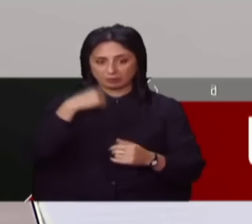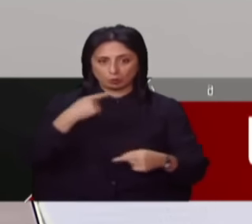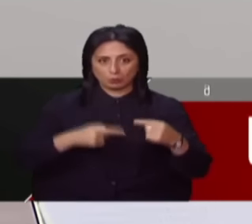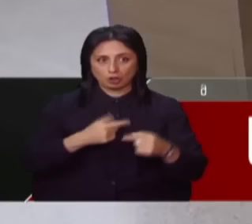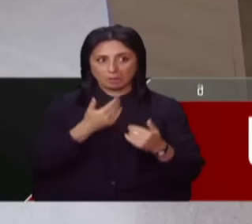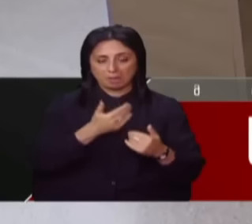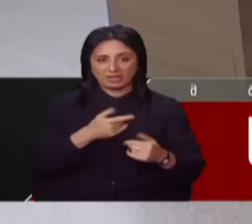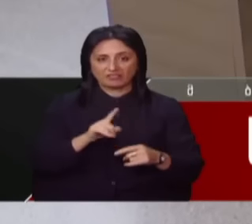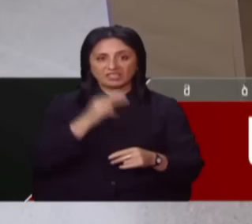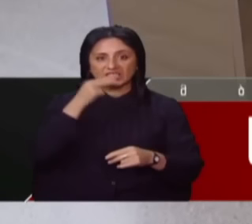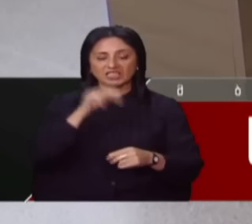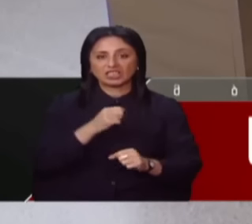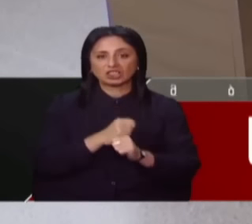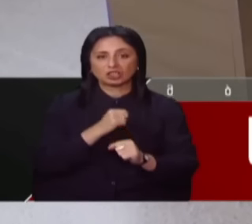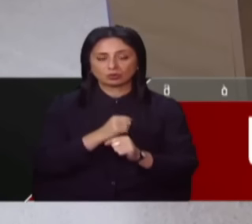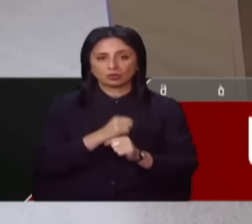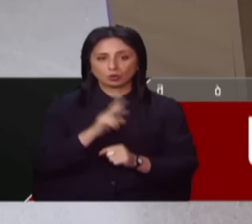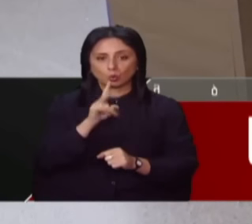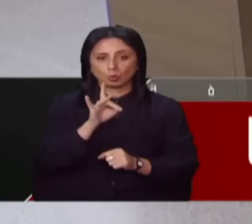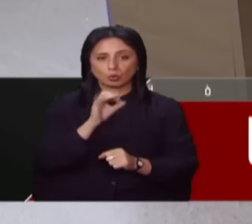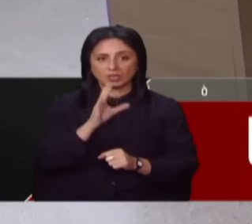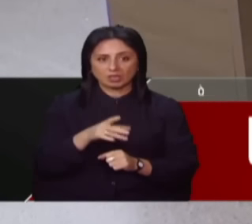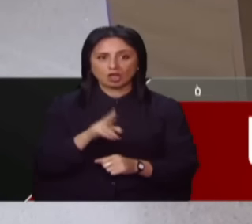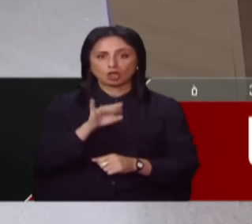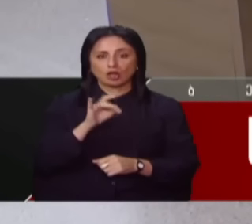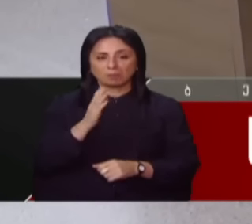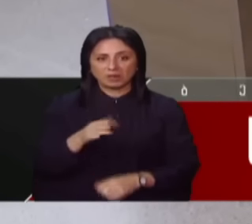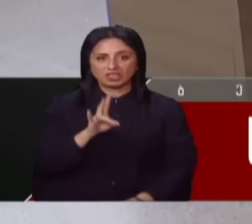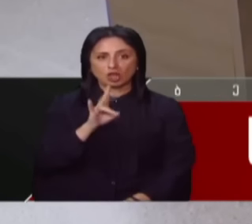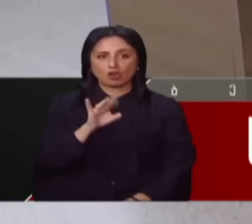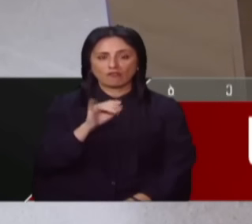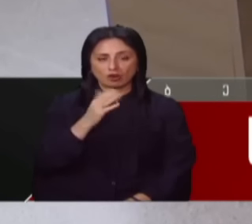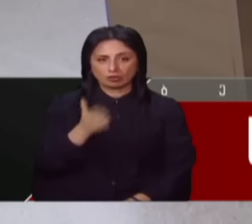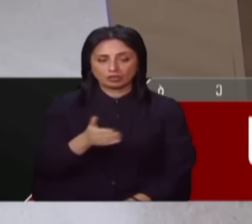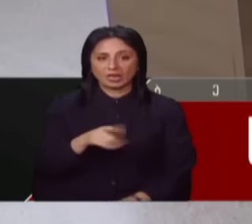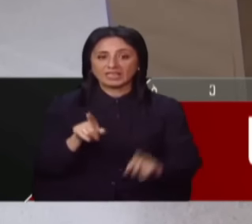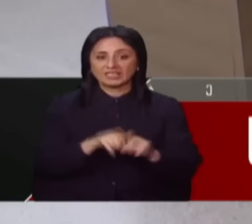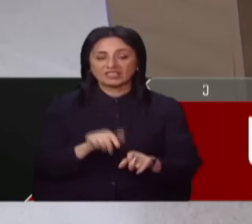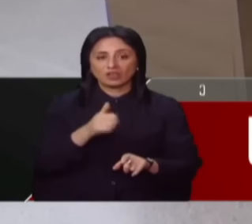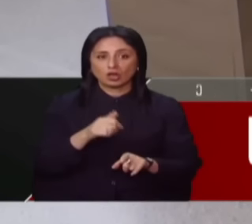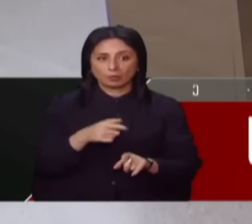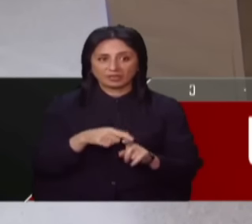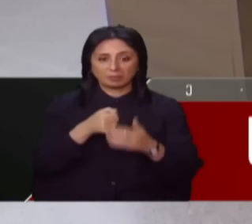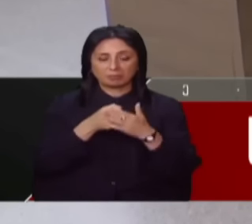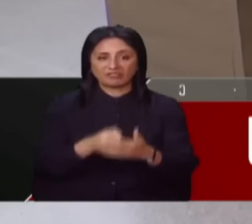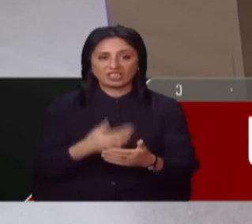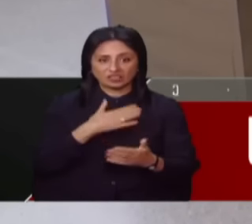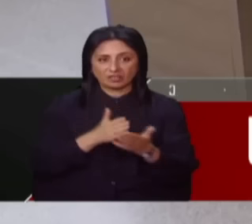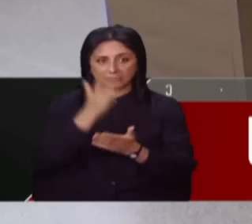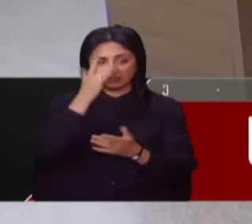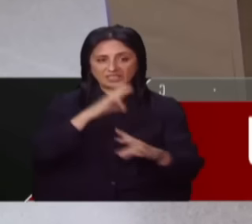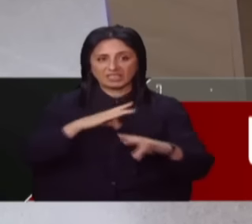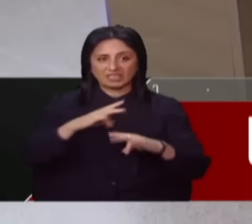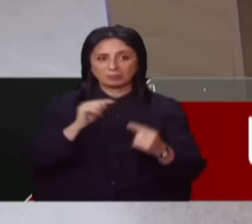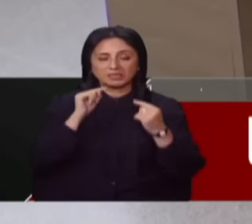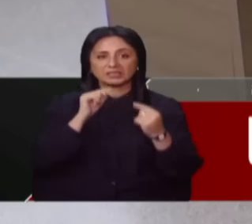ბრძოლა მათთან, ვინც დანაშაულს ჩადის კურსკის ოლქში, დონბასში, ნოვოროსიაში. თუმცა ისევე როგორც მივაღწიეთ ჩვენს მიზნებს